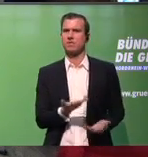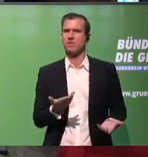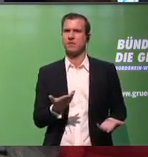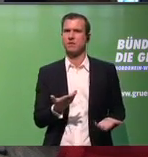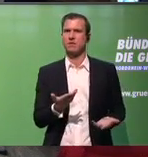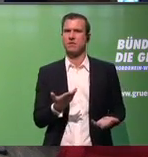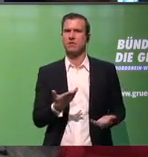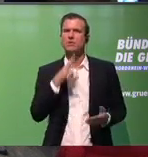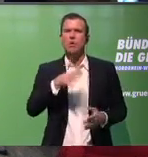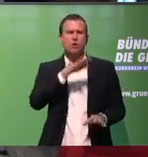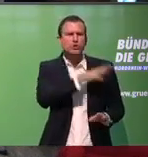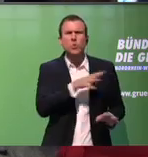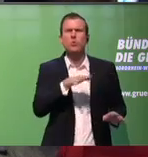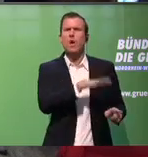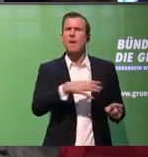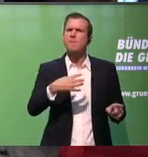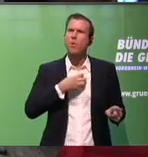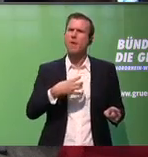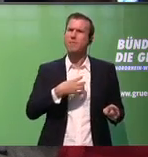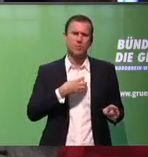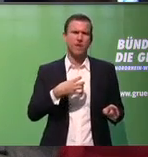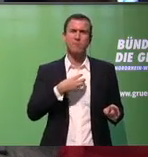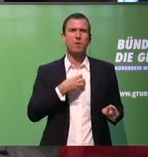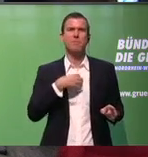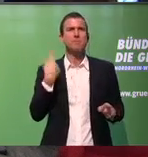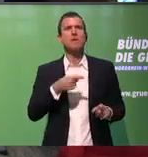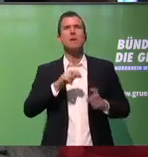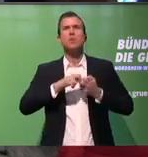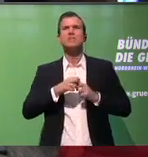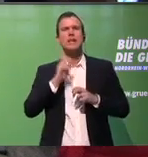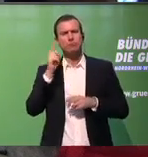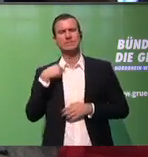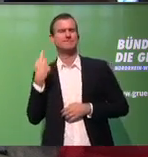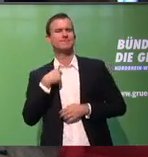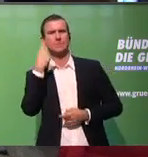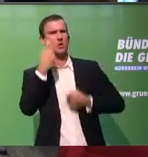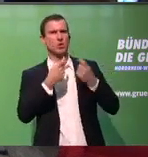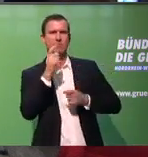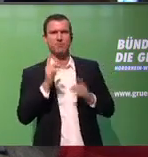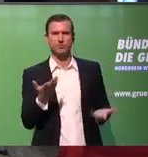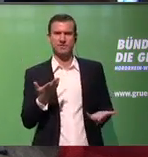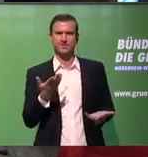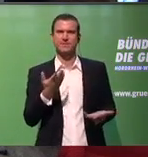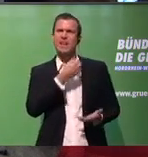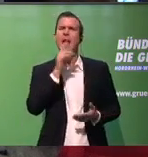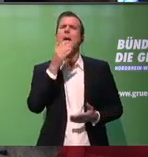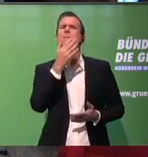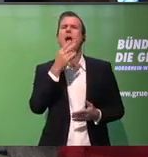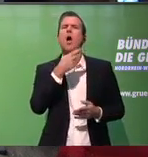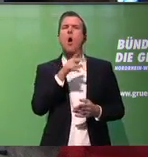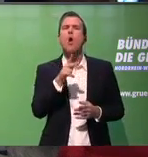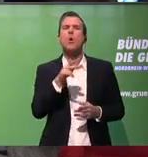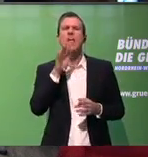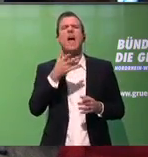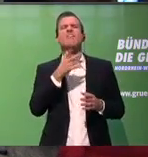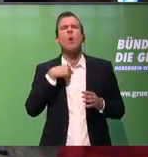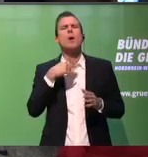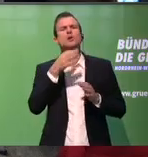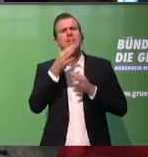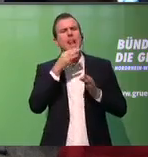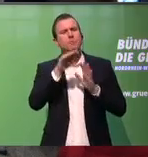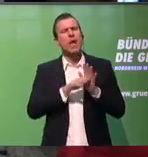diesen strukturellen Problemen auch von Brüssel aus beschäftigen. Einige wenige mit ein paar Euros ausgestattete